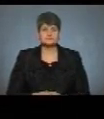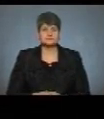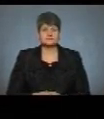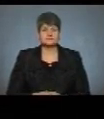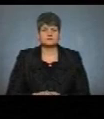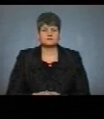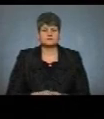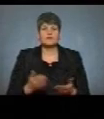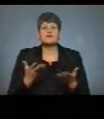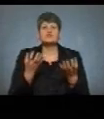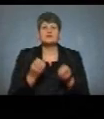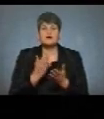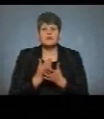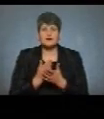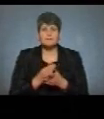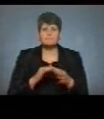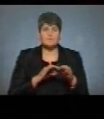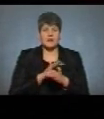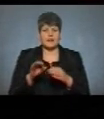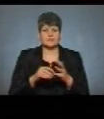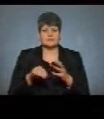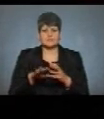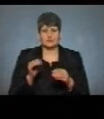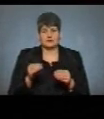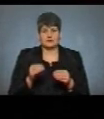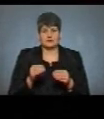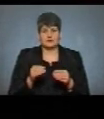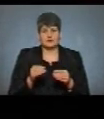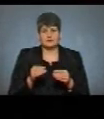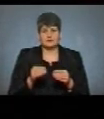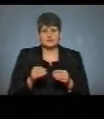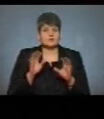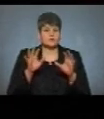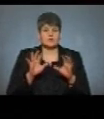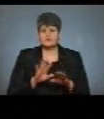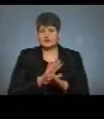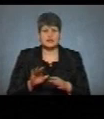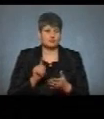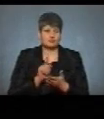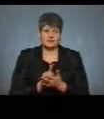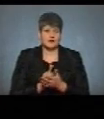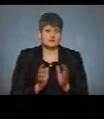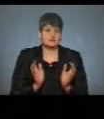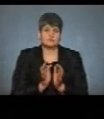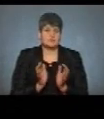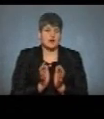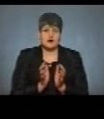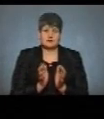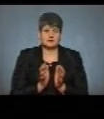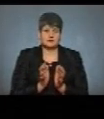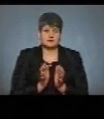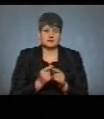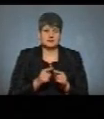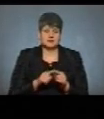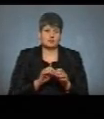Де ще є проєкти землеустрою? Законодавство не зобов'язує замовника документації землеустрою зберігати даний